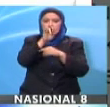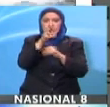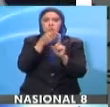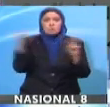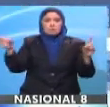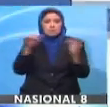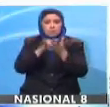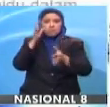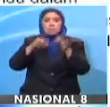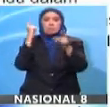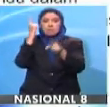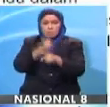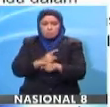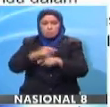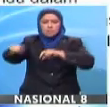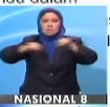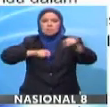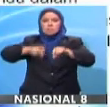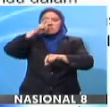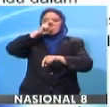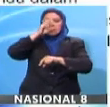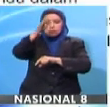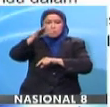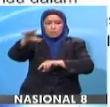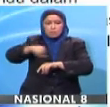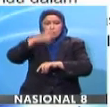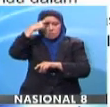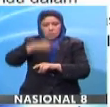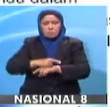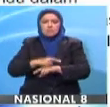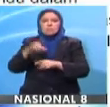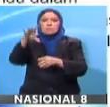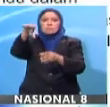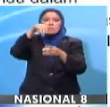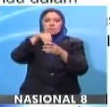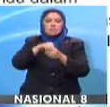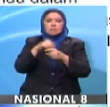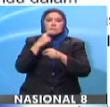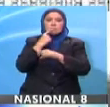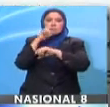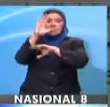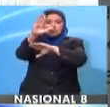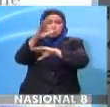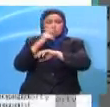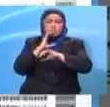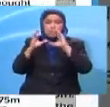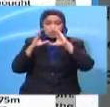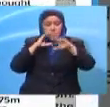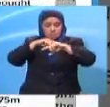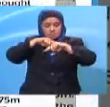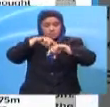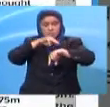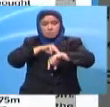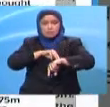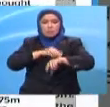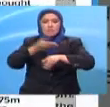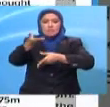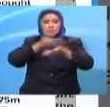tiakan tegas akan diambil terhadap mereka yang terlibat jaminan itu dinyatakan menerusi laman Facebook dan